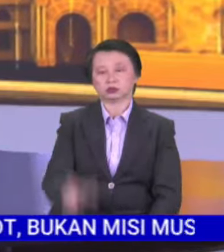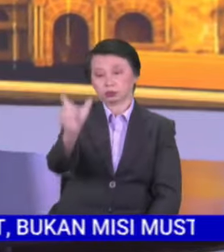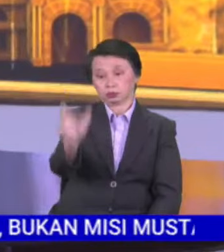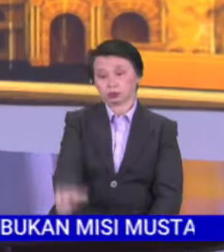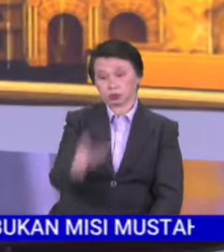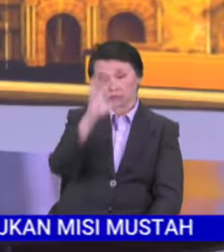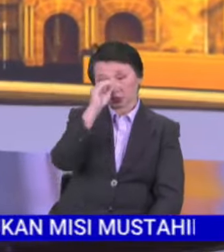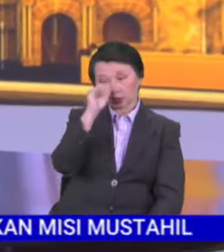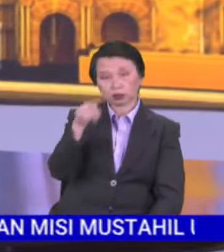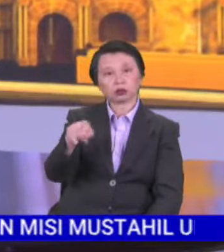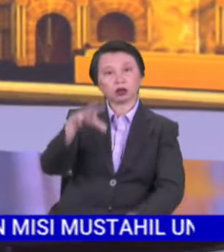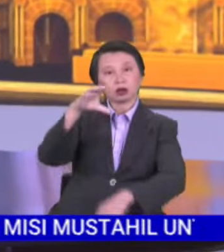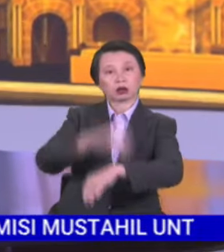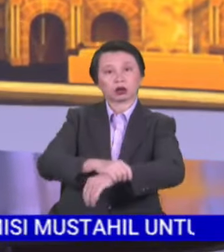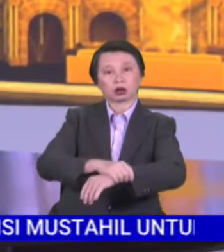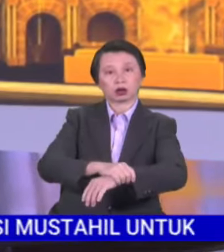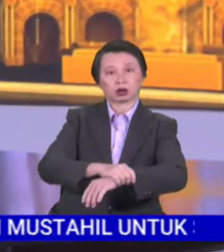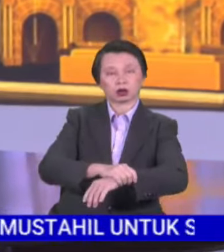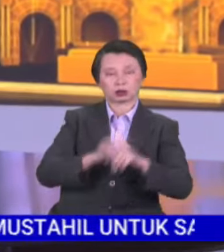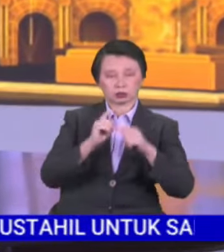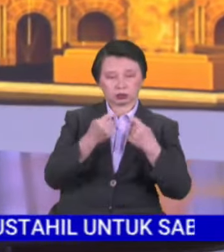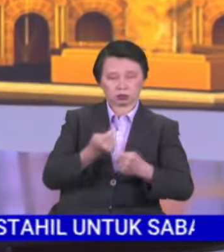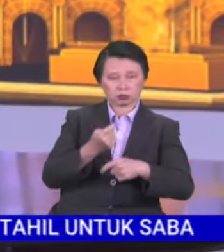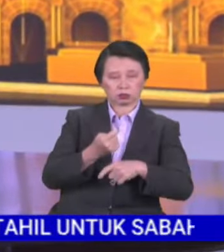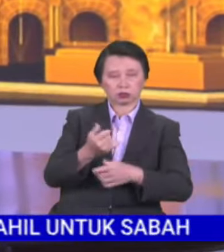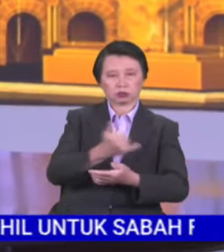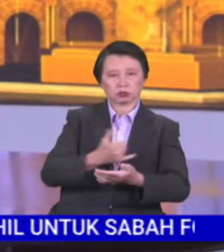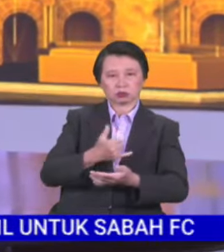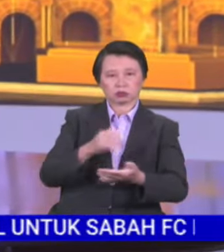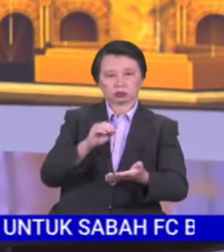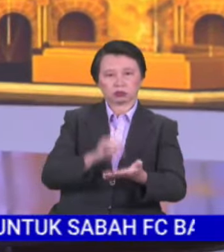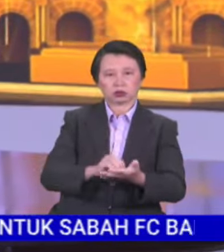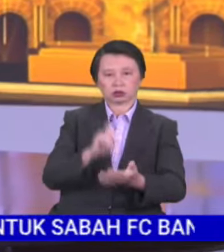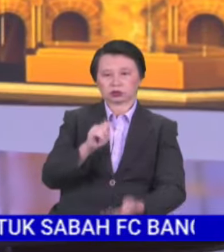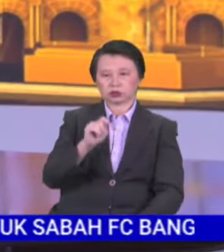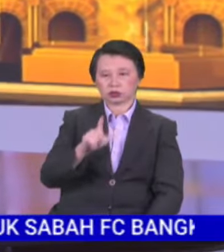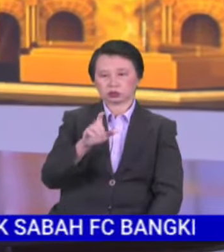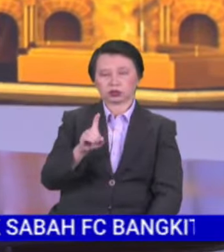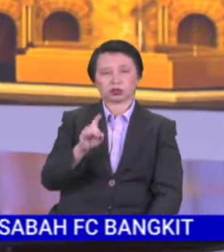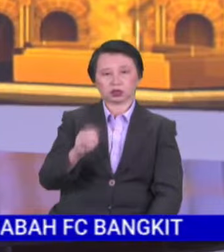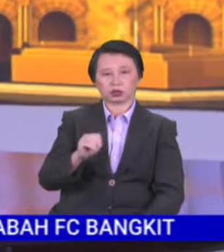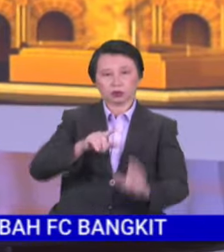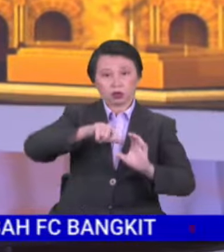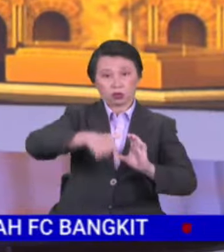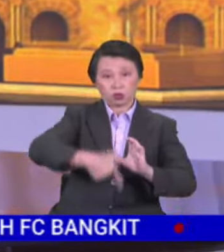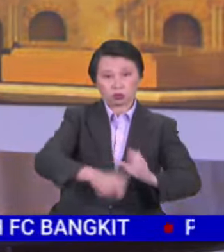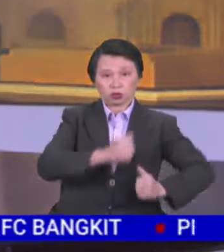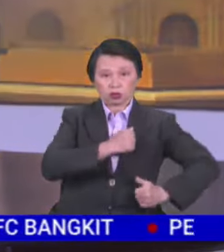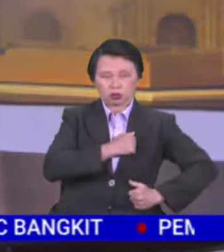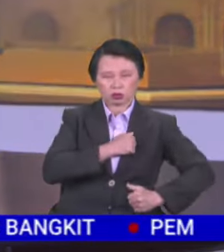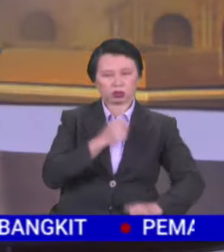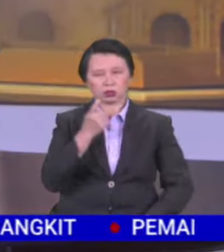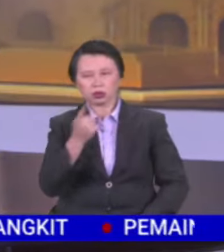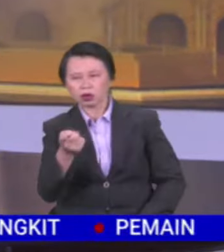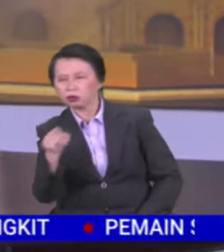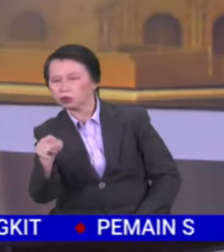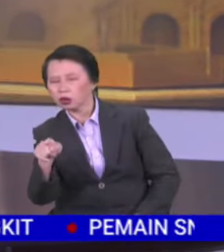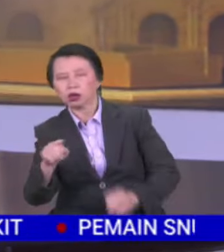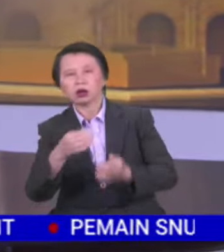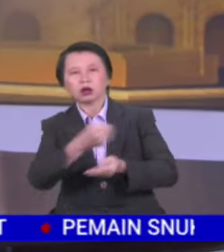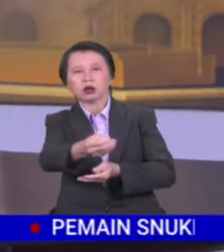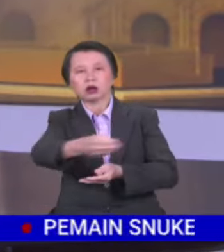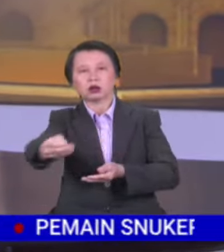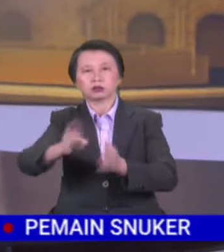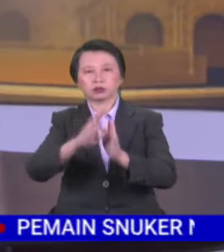Seorang lelaki ditahan petugas pasukan rondaan Provos Tentera Laut Protela TLDM Lumut selepas mengedar risalah parti politik